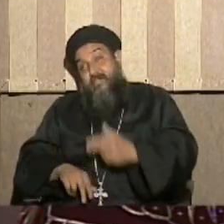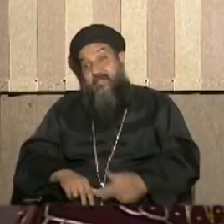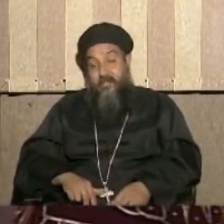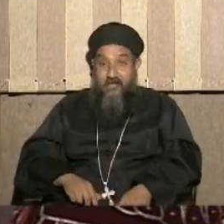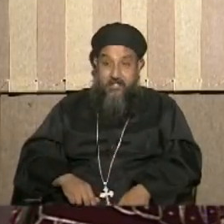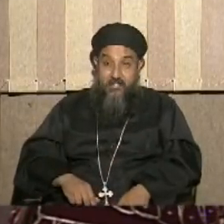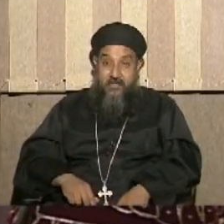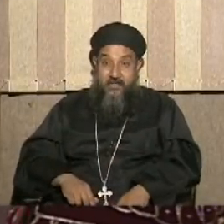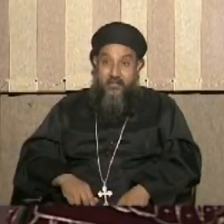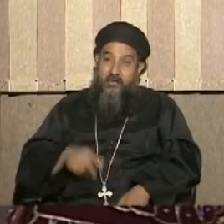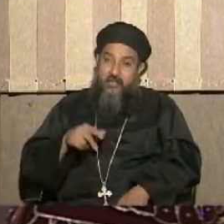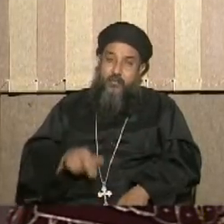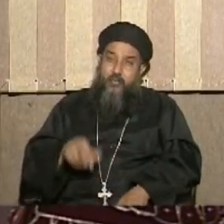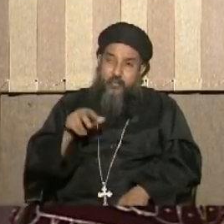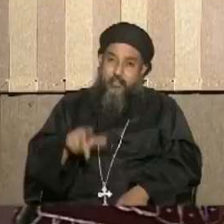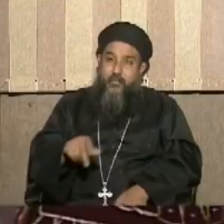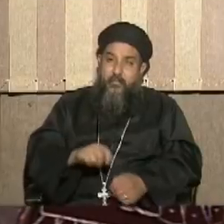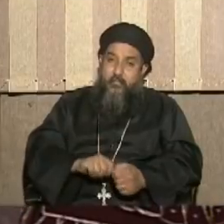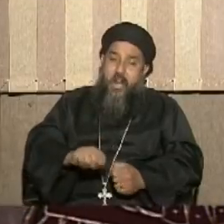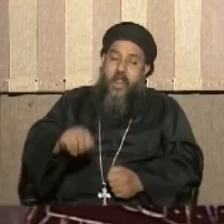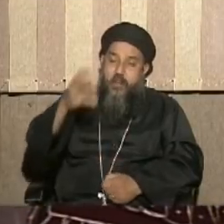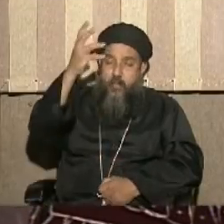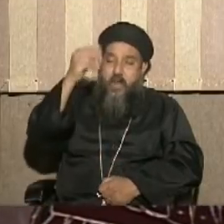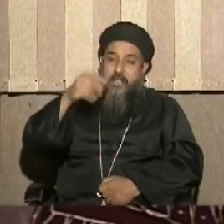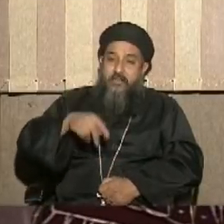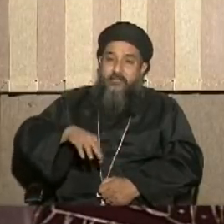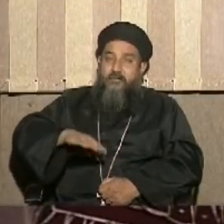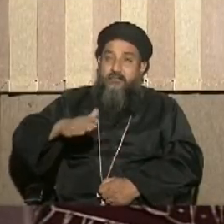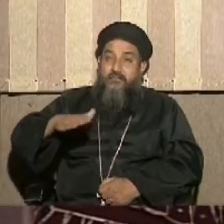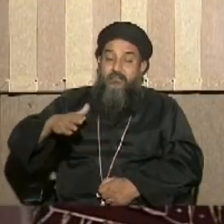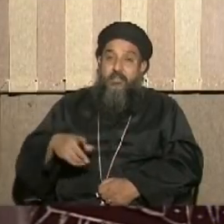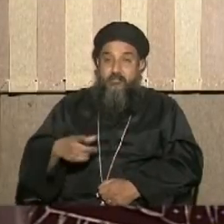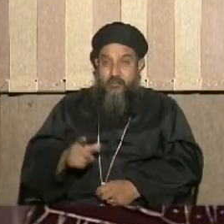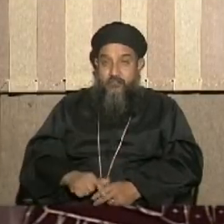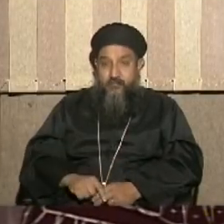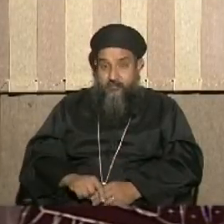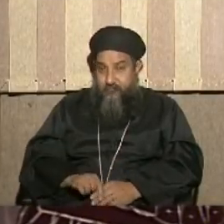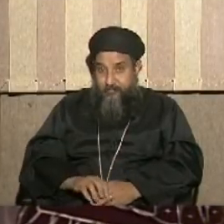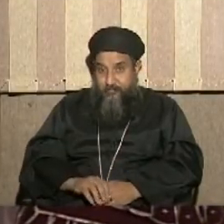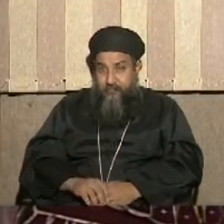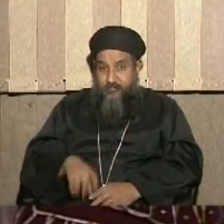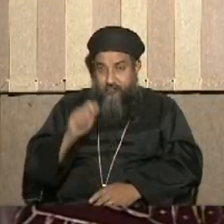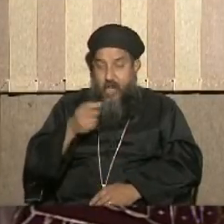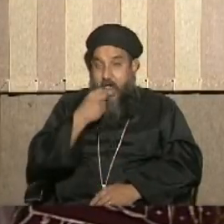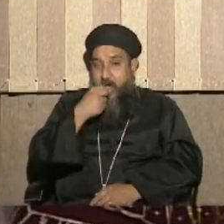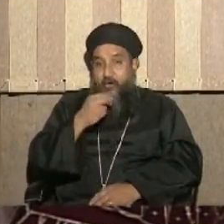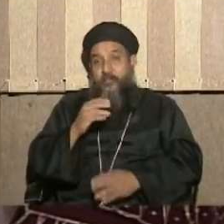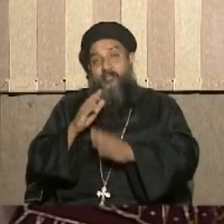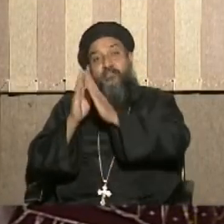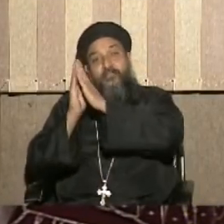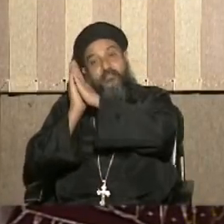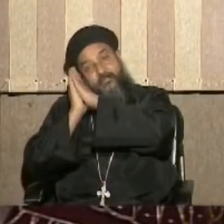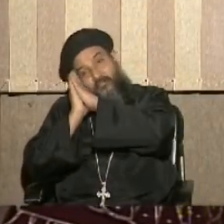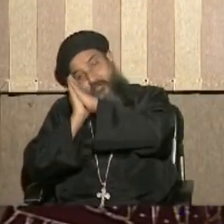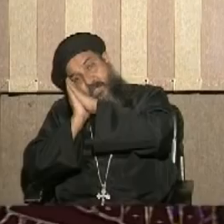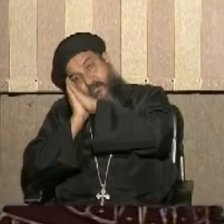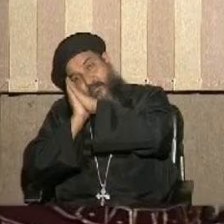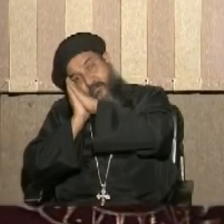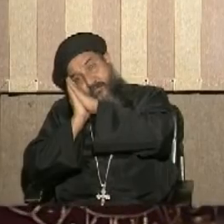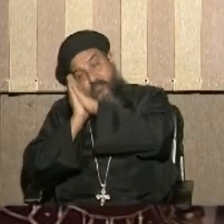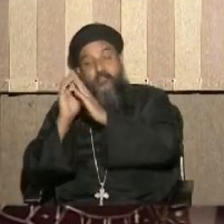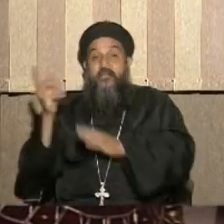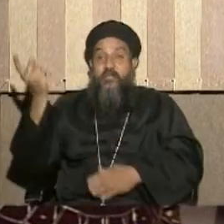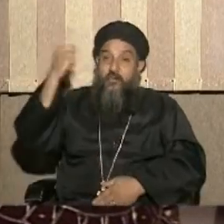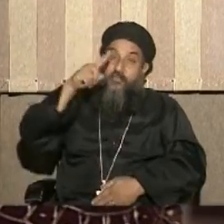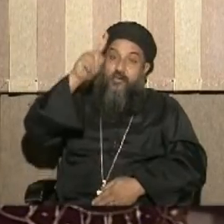تنسى هاي صحرا والليلة عتمة كتير. مزبوط، احنا ناكل وننام وبكرة ربنا